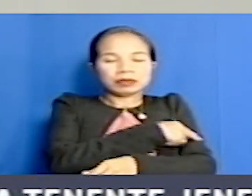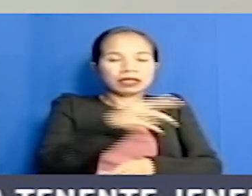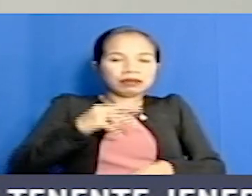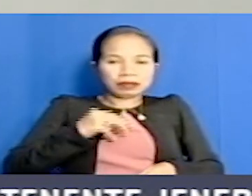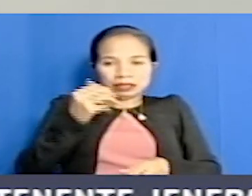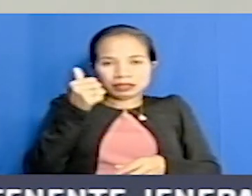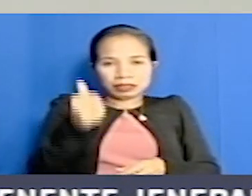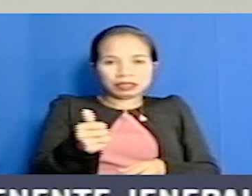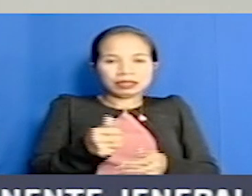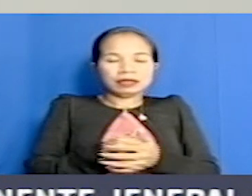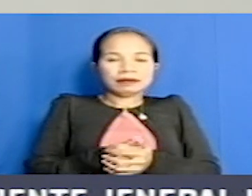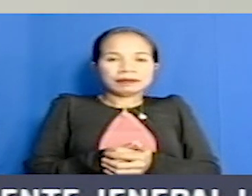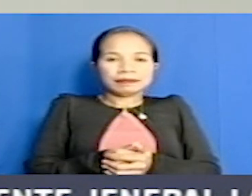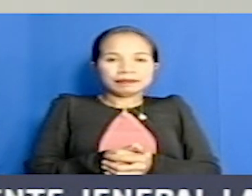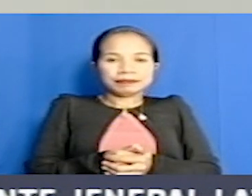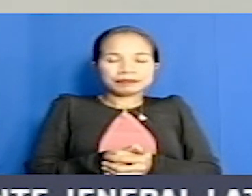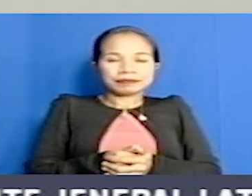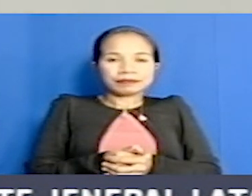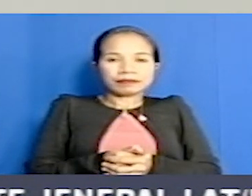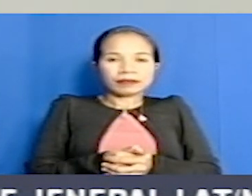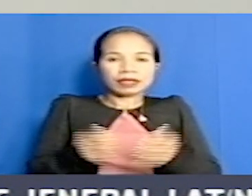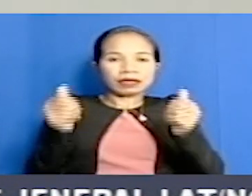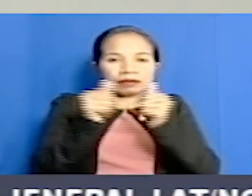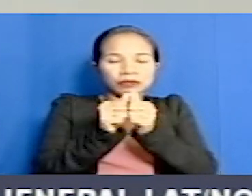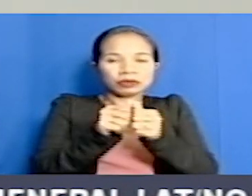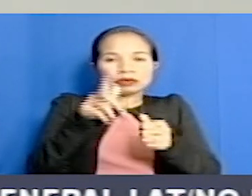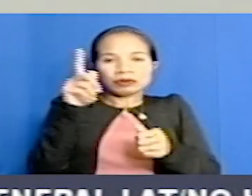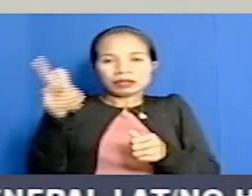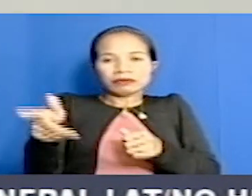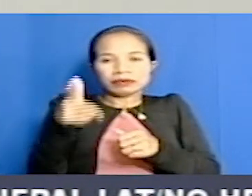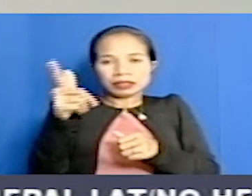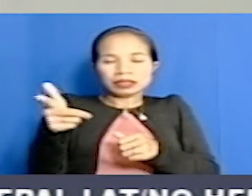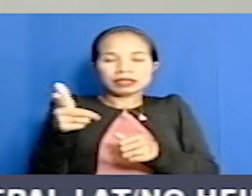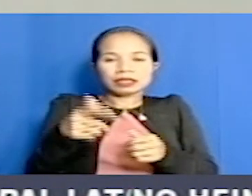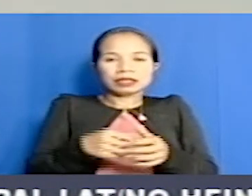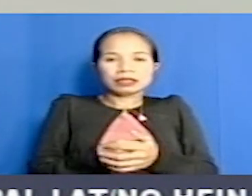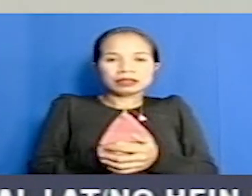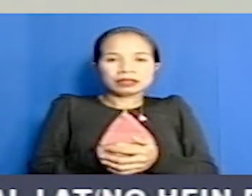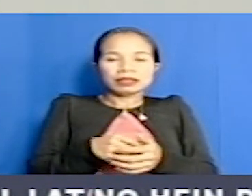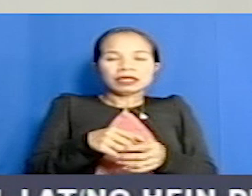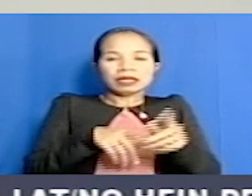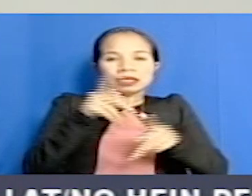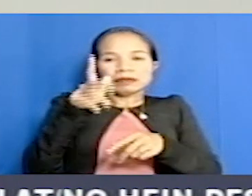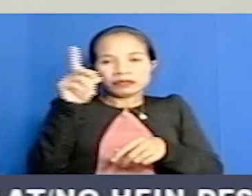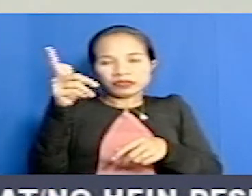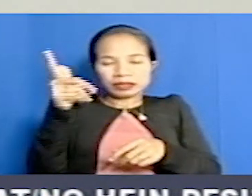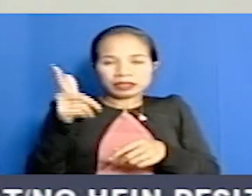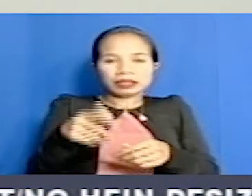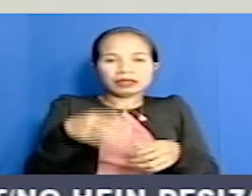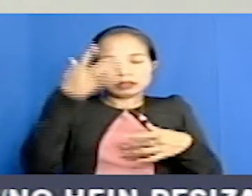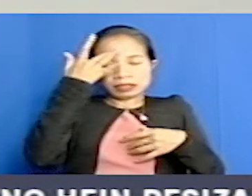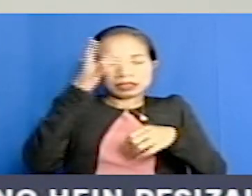Mariana. Ono yang kata iha ne, iha mutuk iha 20 pessoas. 20 pessoas